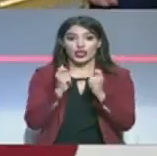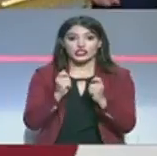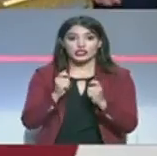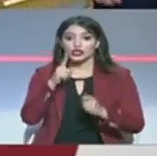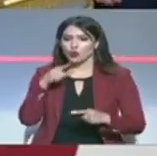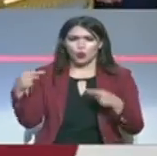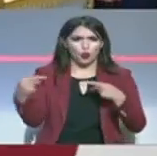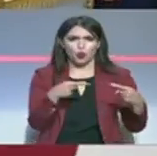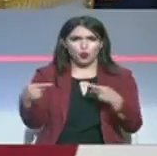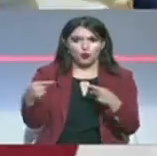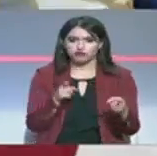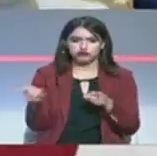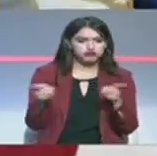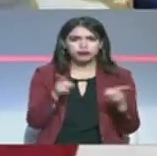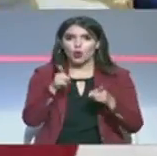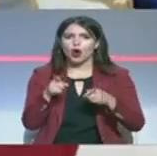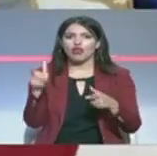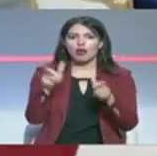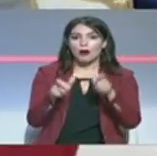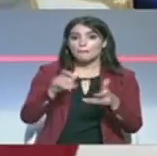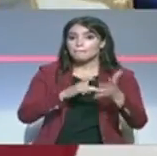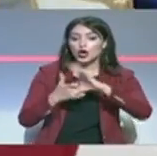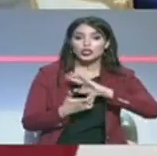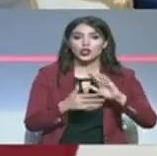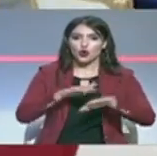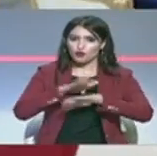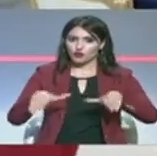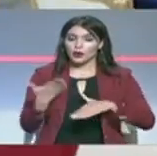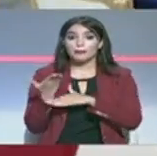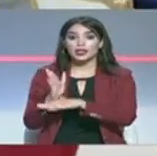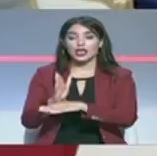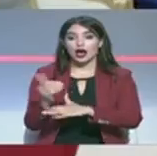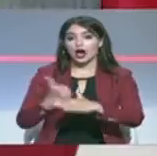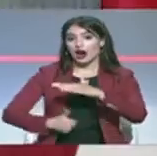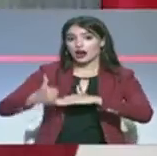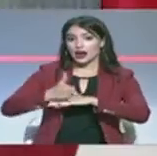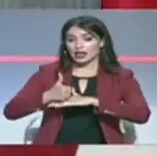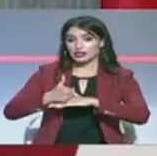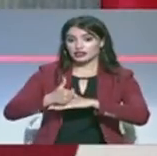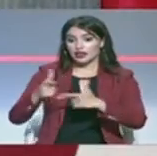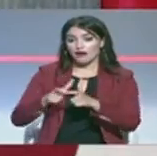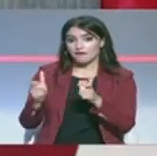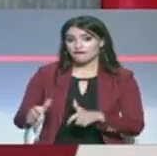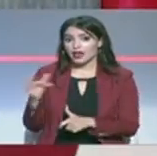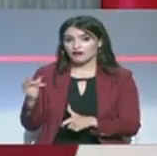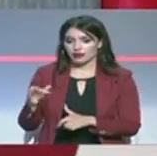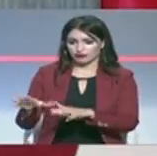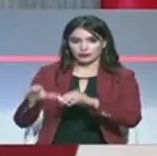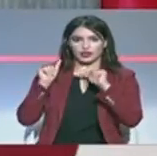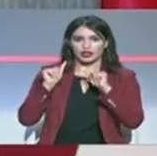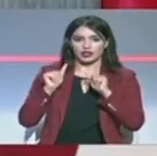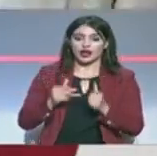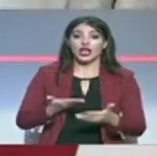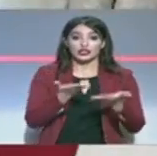فيها اتهامات واتهامات معاكسة، انتهت بتقديم رئيس الحكومة المتخلي الياس الفخفاخ استقالته إلى